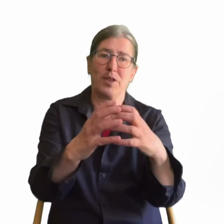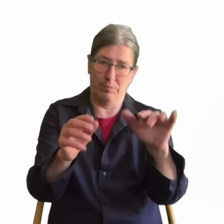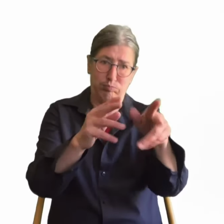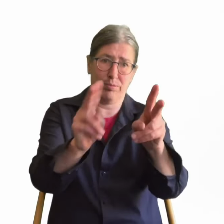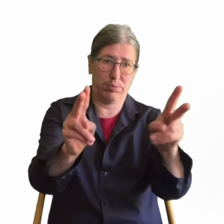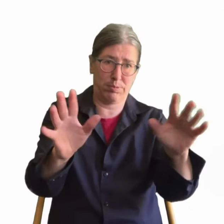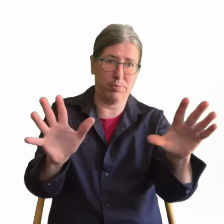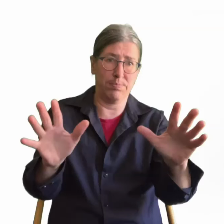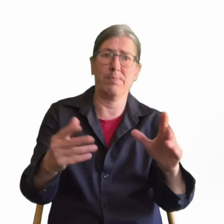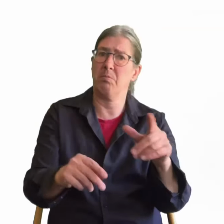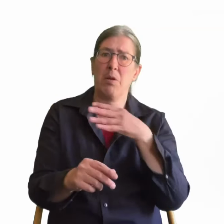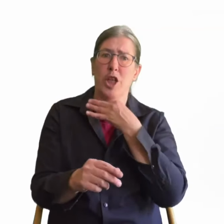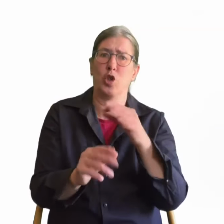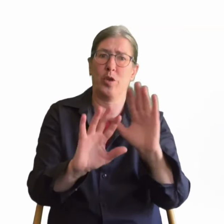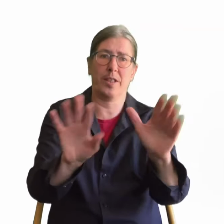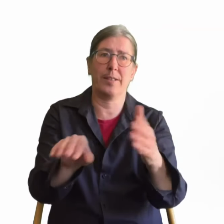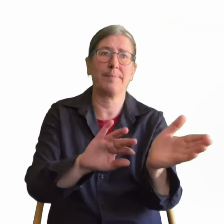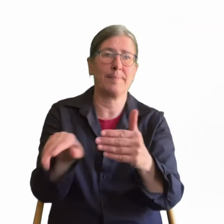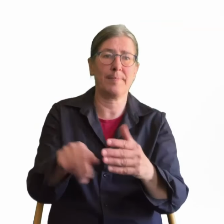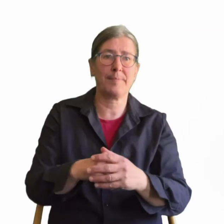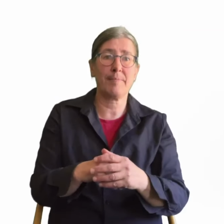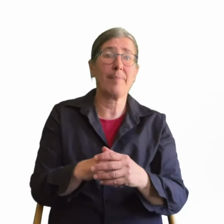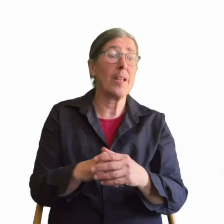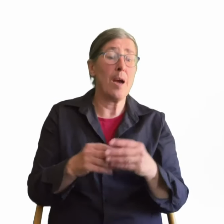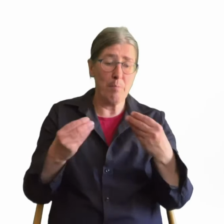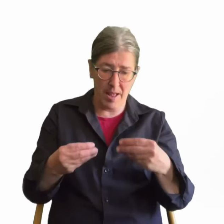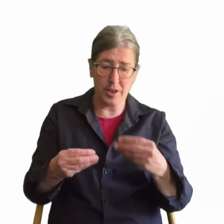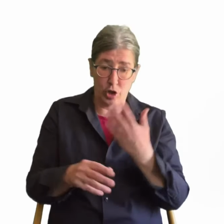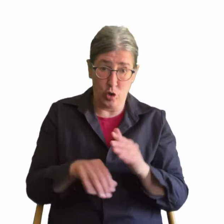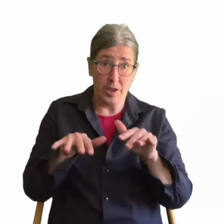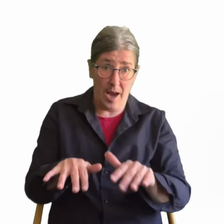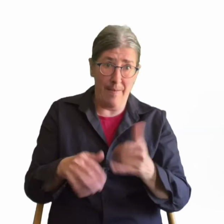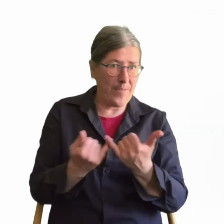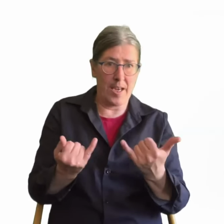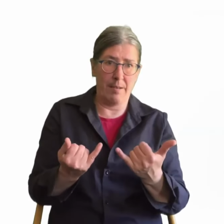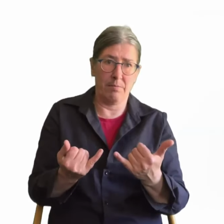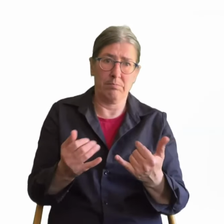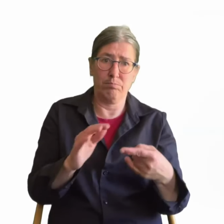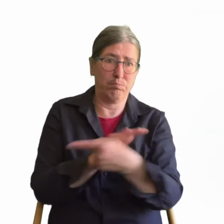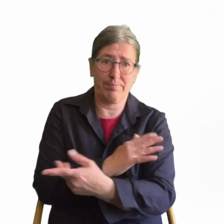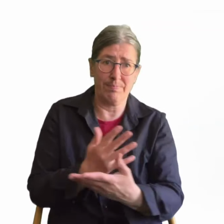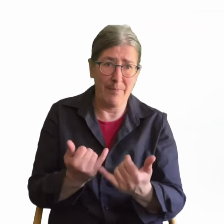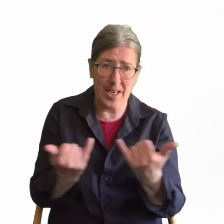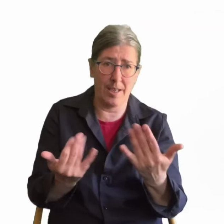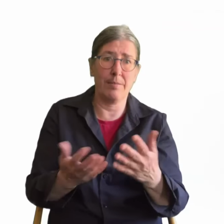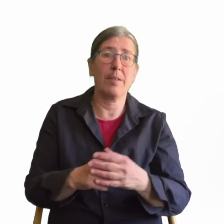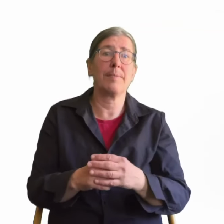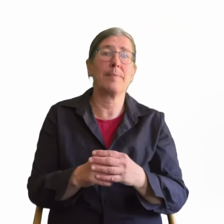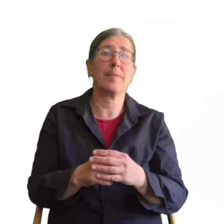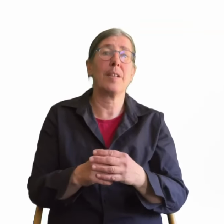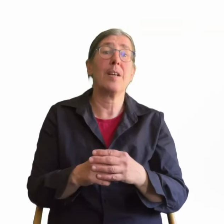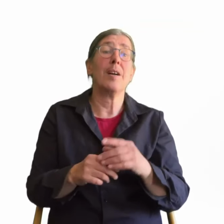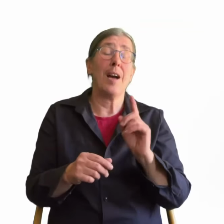diesen Auslagen, was vollkommen unnötig ist. Aber wie entsorgt man das Plastik, das es schon gibt? Dafür gibt es nur einen Weg.